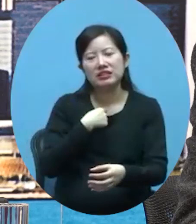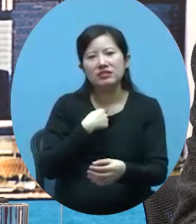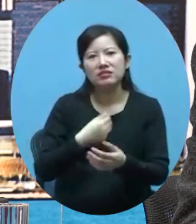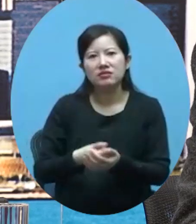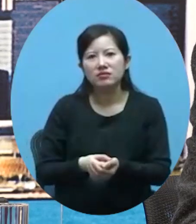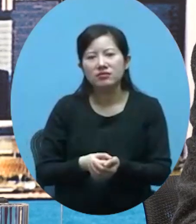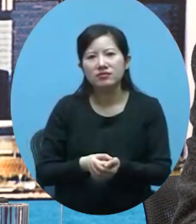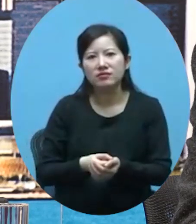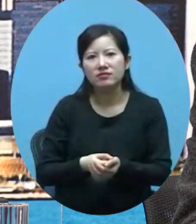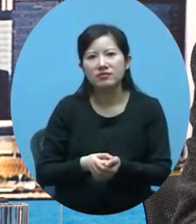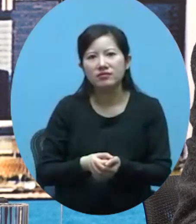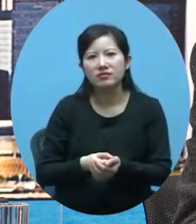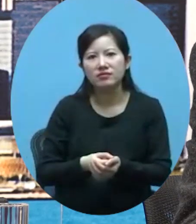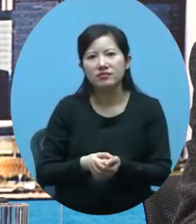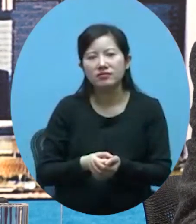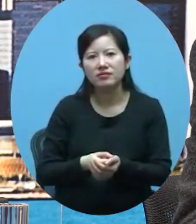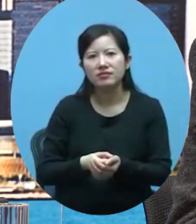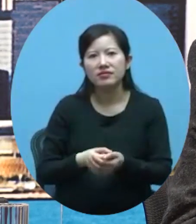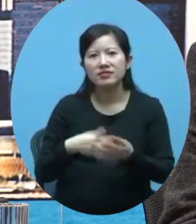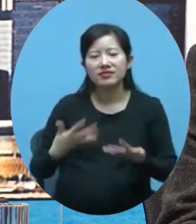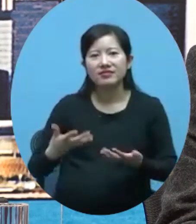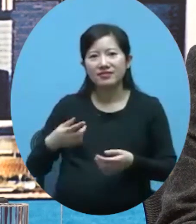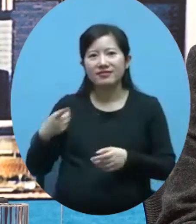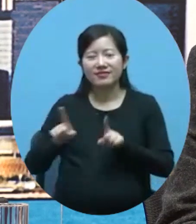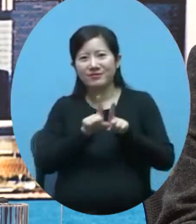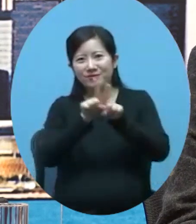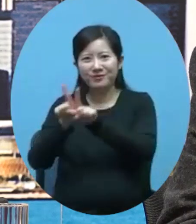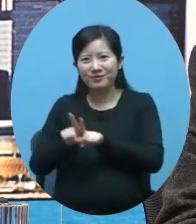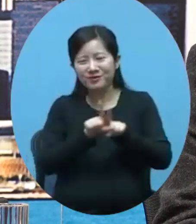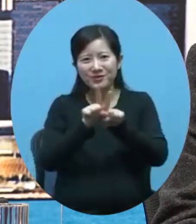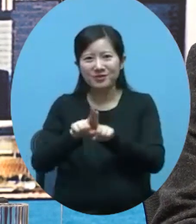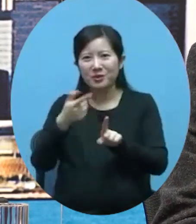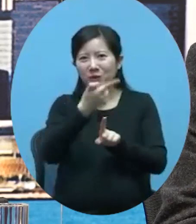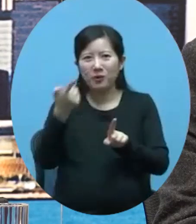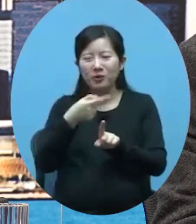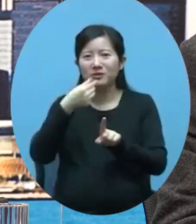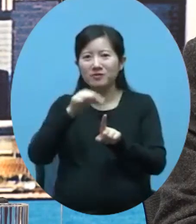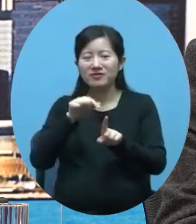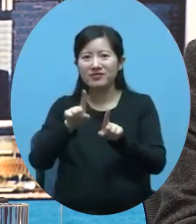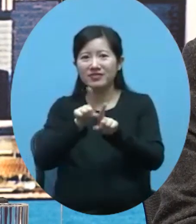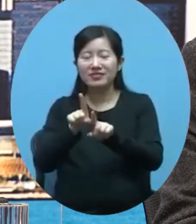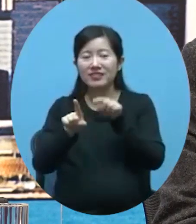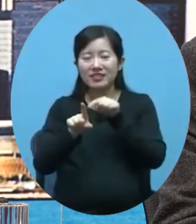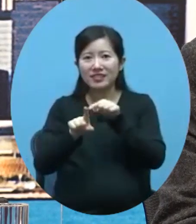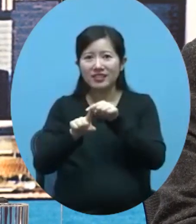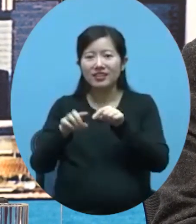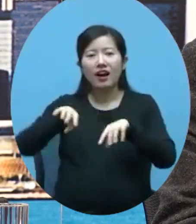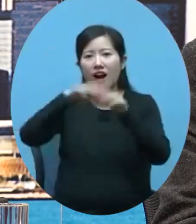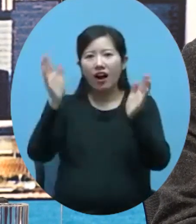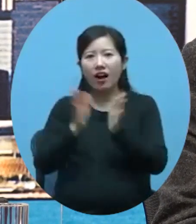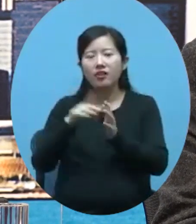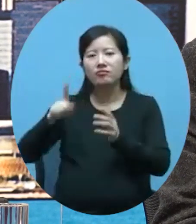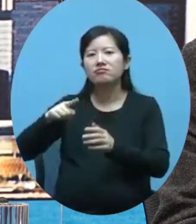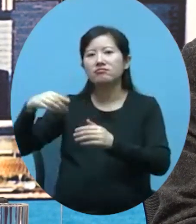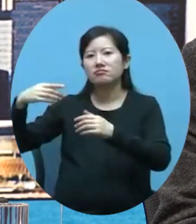那以我所知一些密切接触者就已经是全部在这个检疫中心接